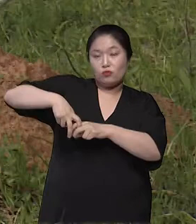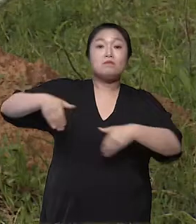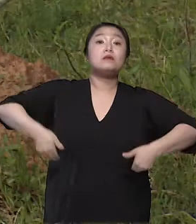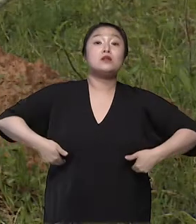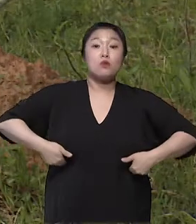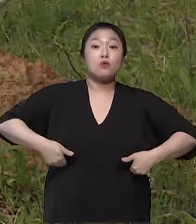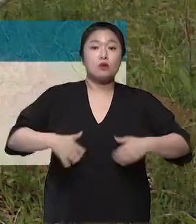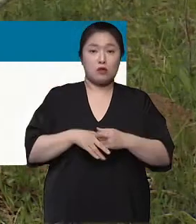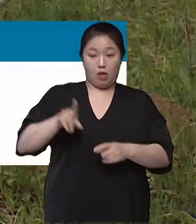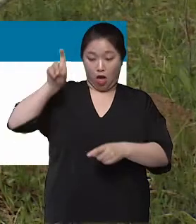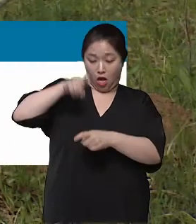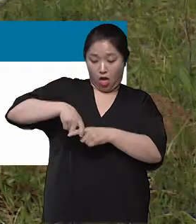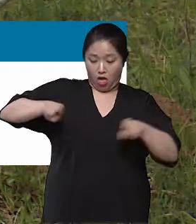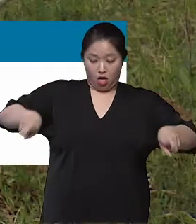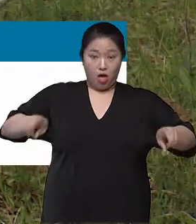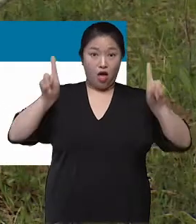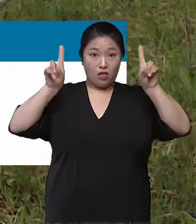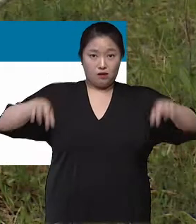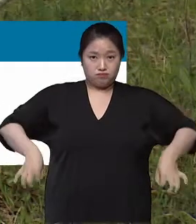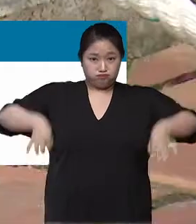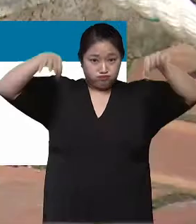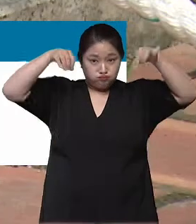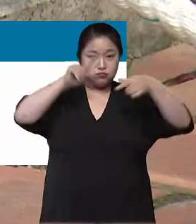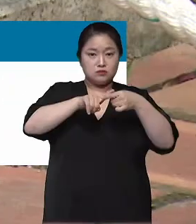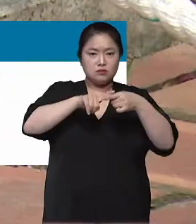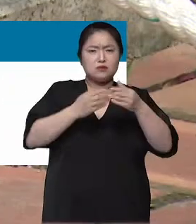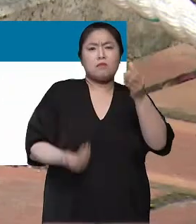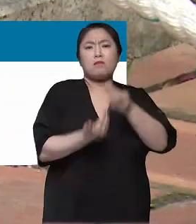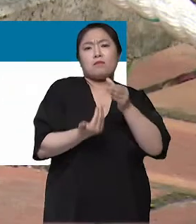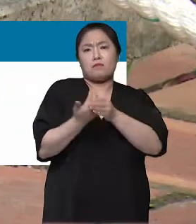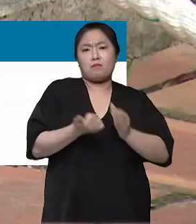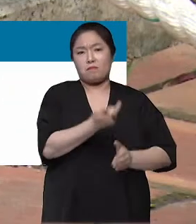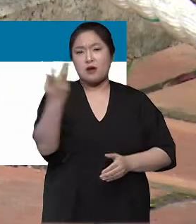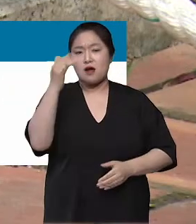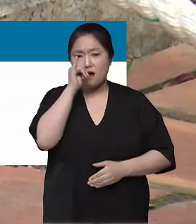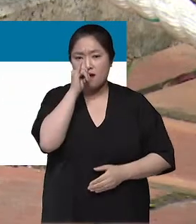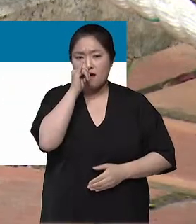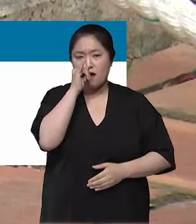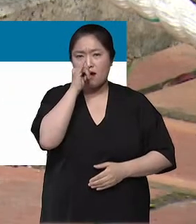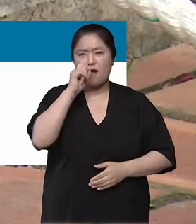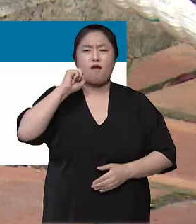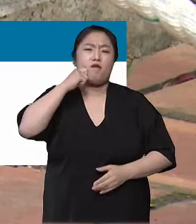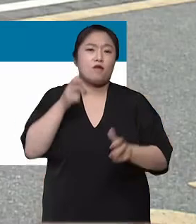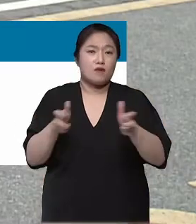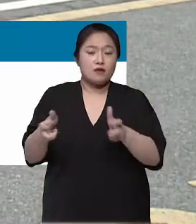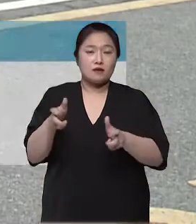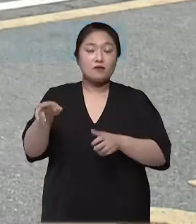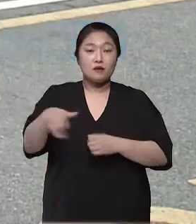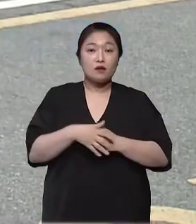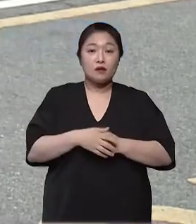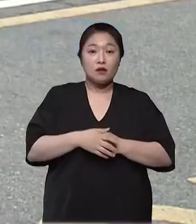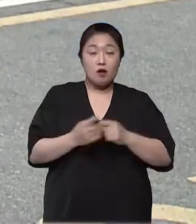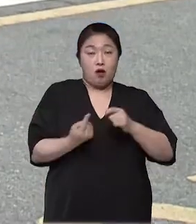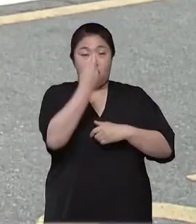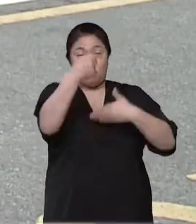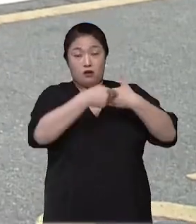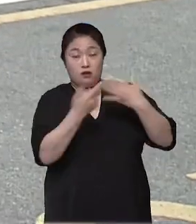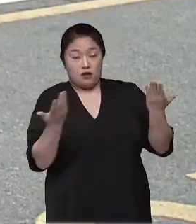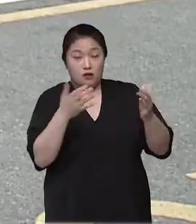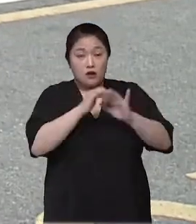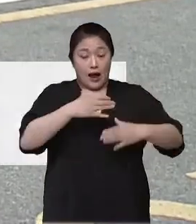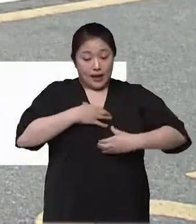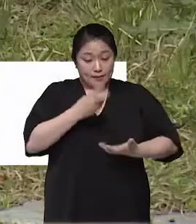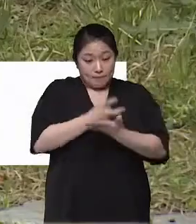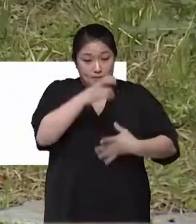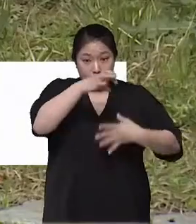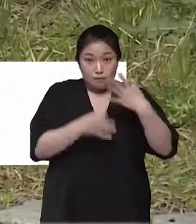얼른 줄 모르고 허거 4호 본 공립고 오심과 용도로 못주고 층 건물 외벽 작업에 대한